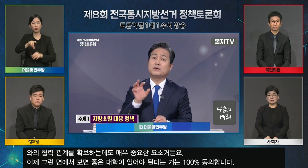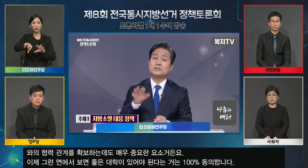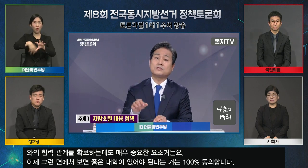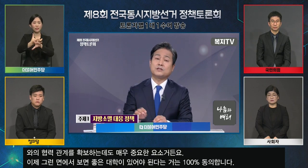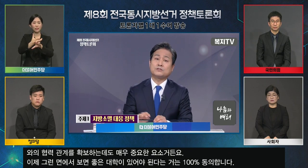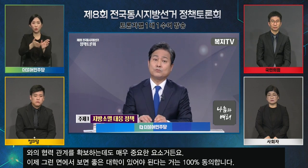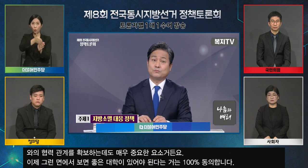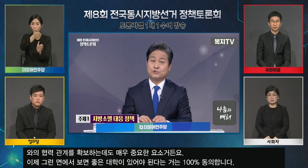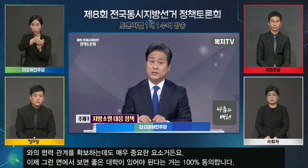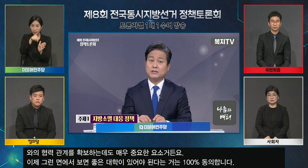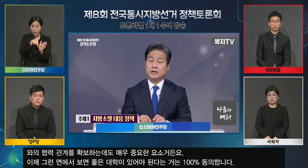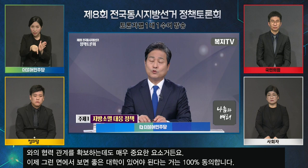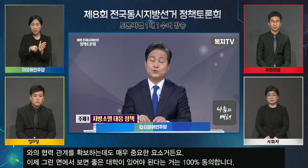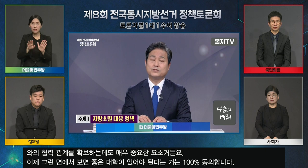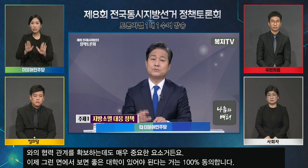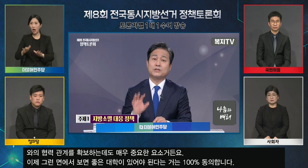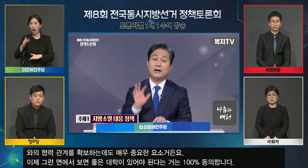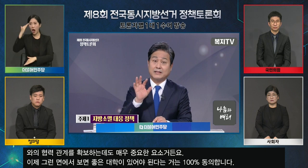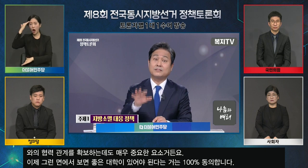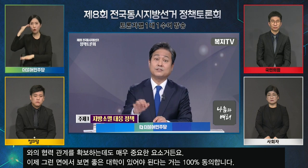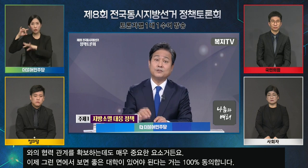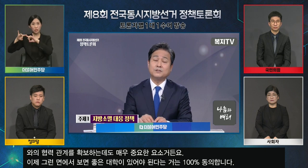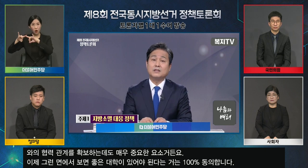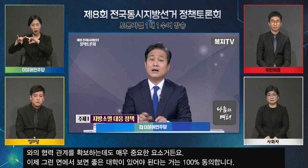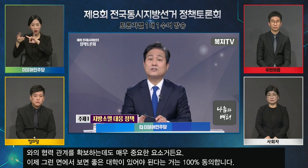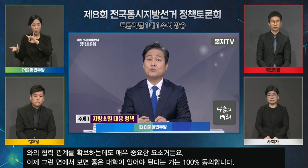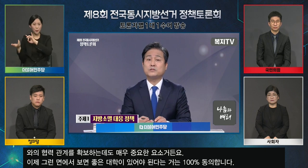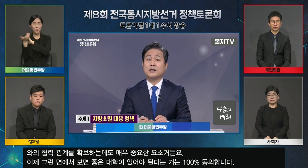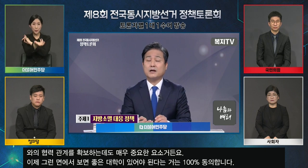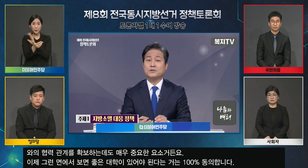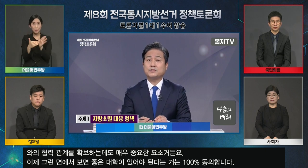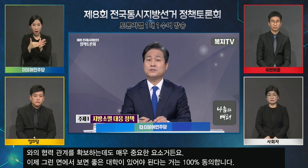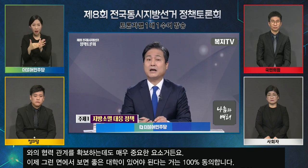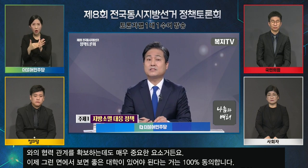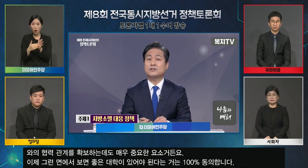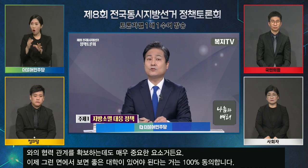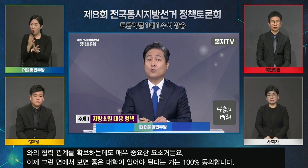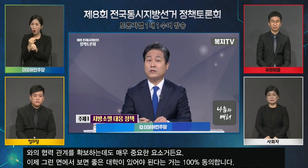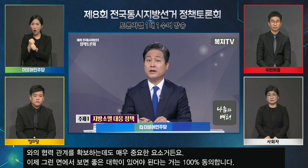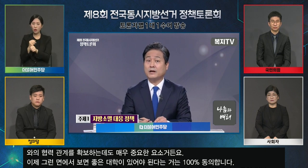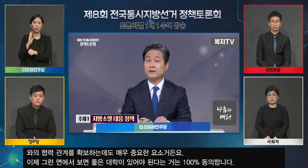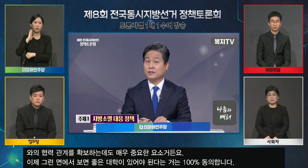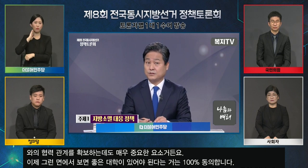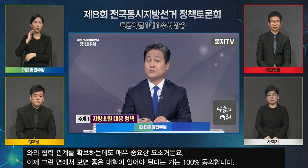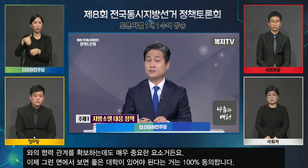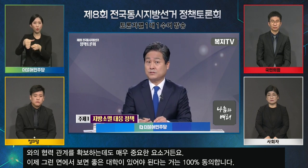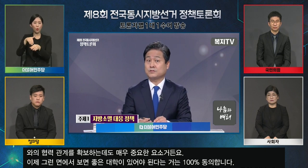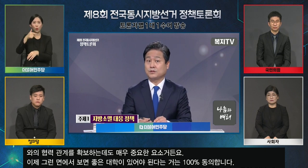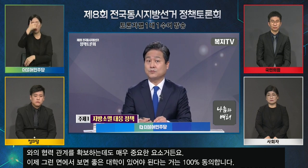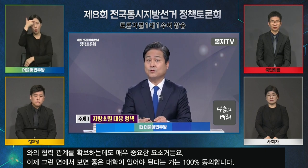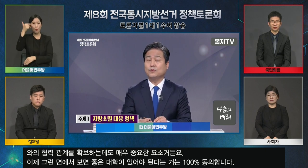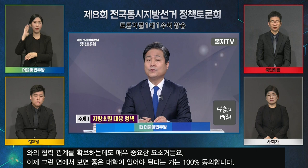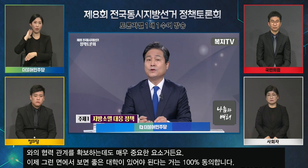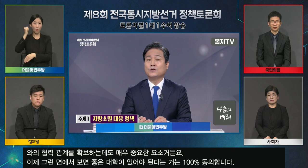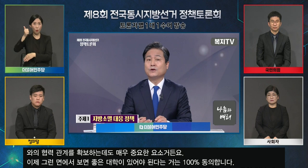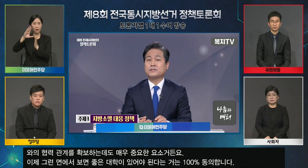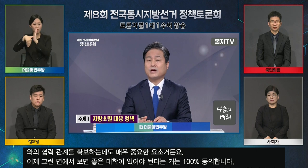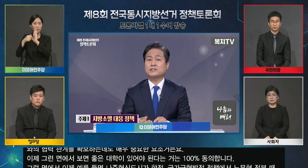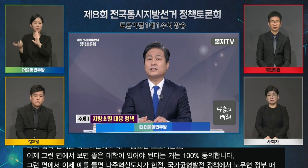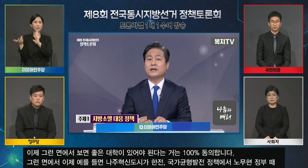국가균형발전정책에서 노무현 정부 때 갔거든요. 한전본사가 가면서 지금 한전공대가 거기에 들어서 있고